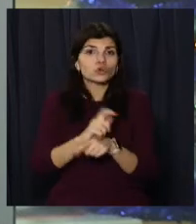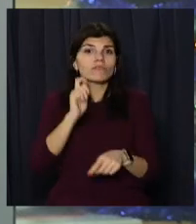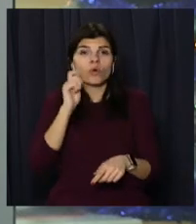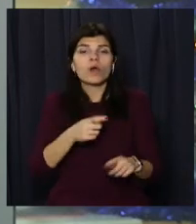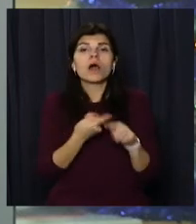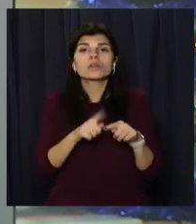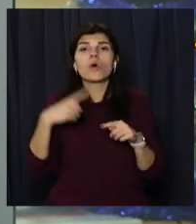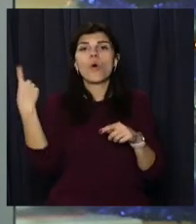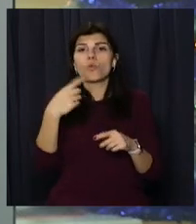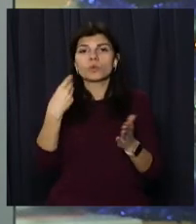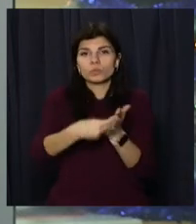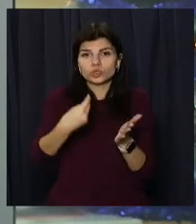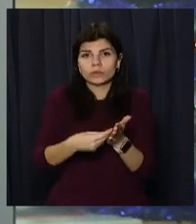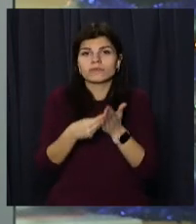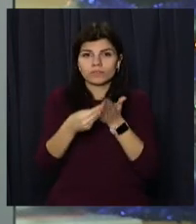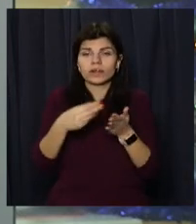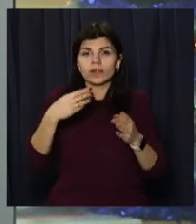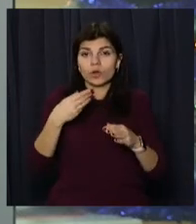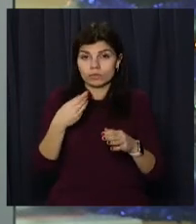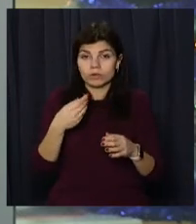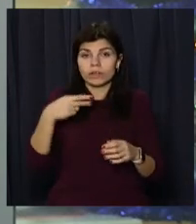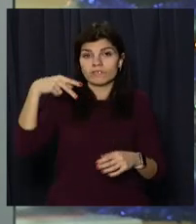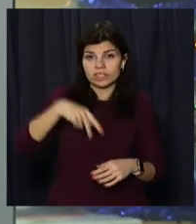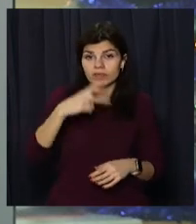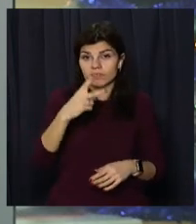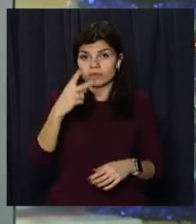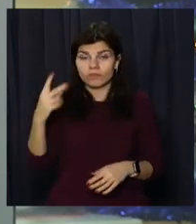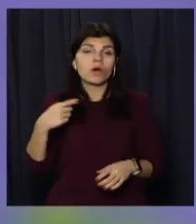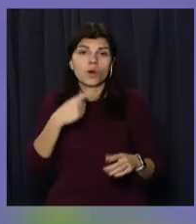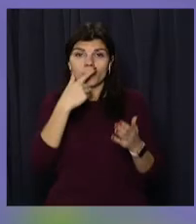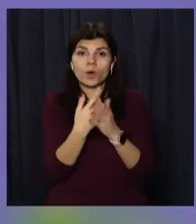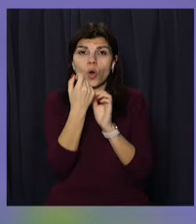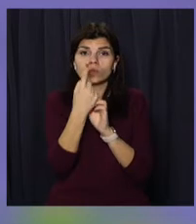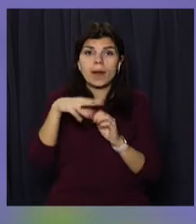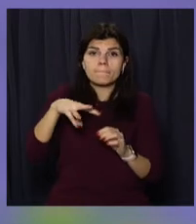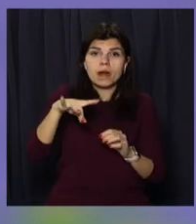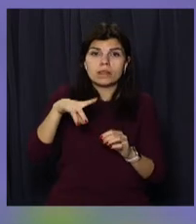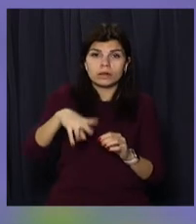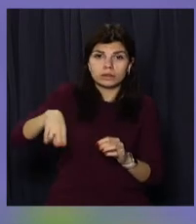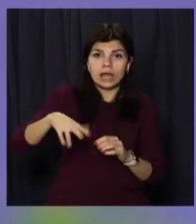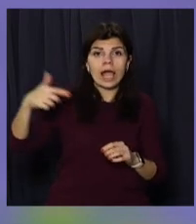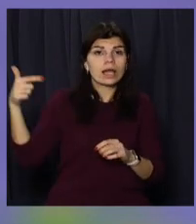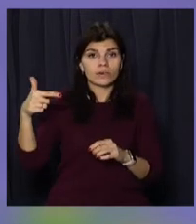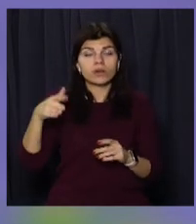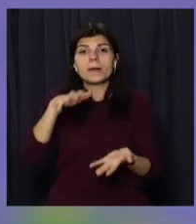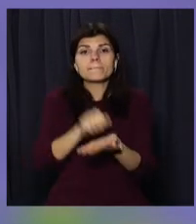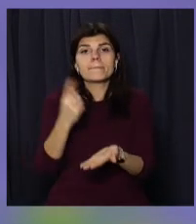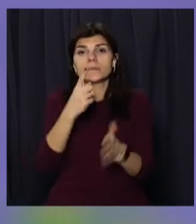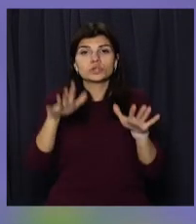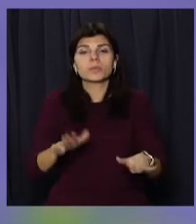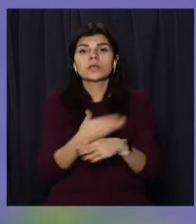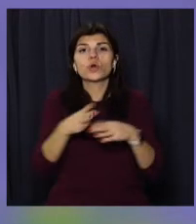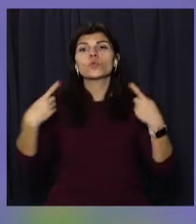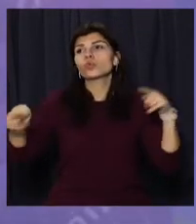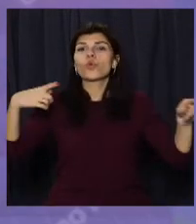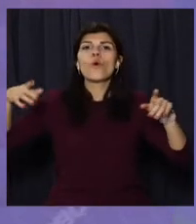Це про обласний бюджет Дніпропетровщини 2022. Він понад 11 мільярдів гривень і нині займає перше місце серед